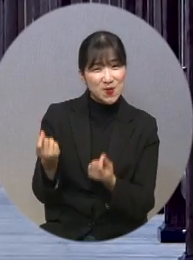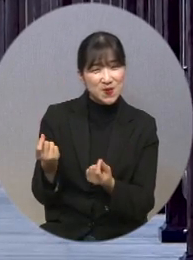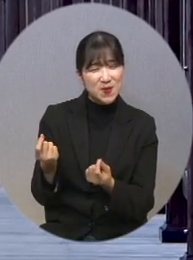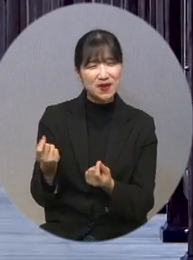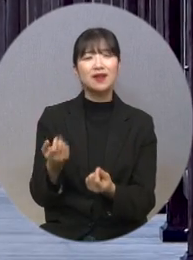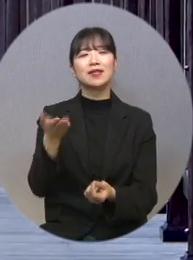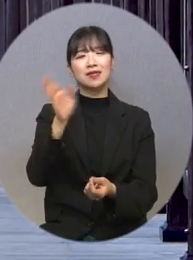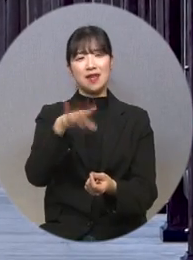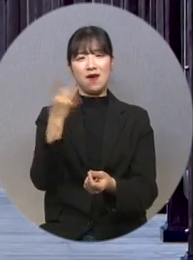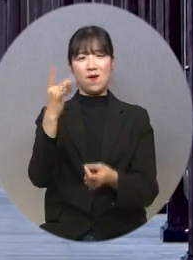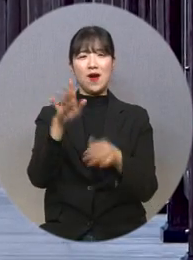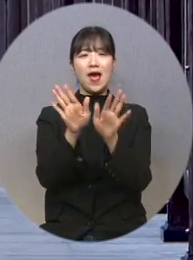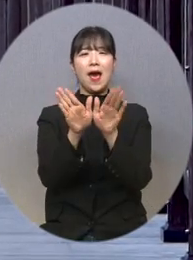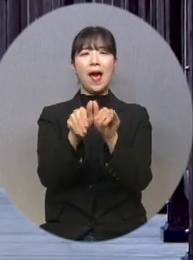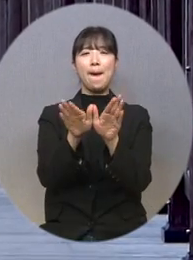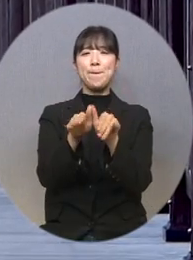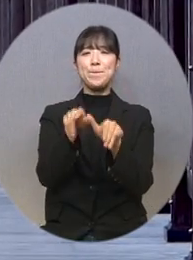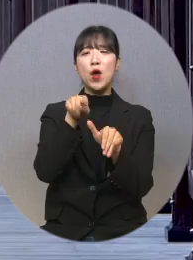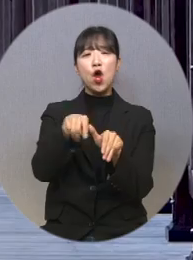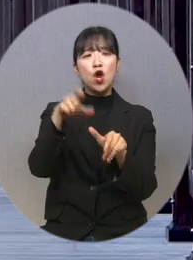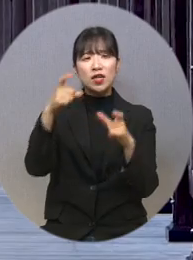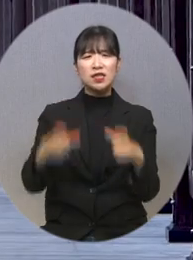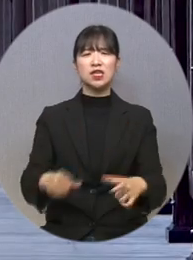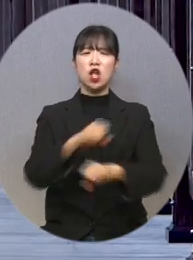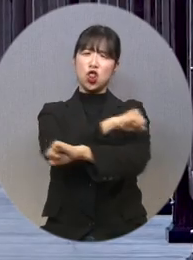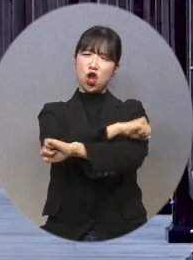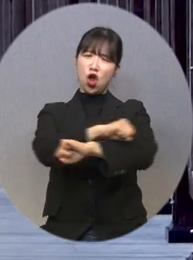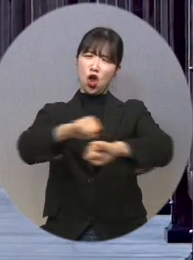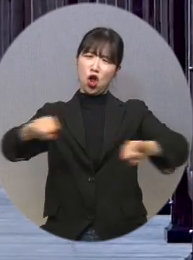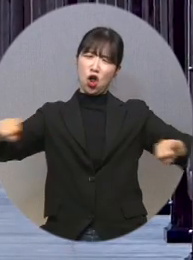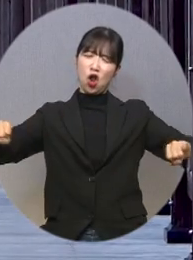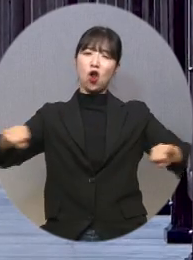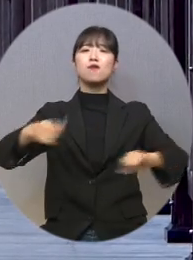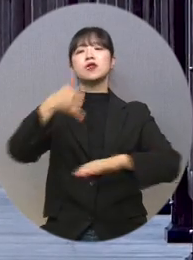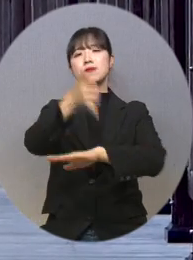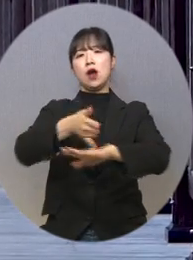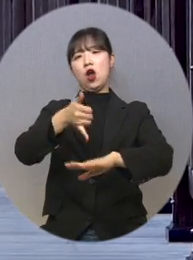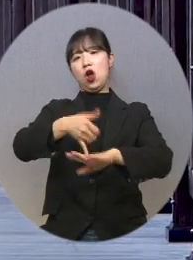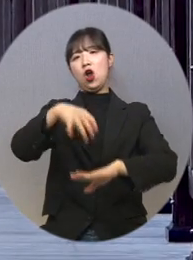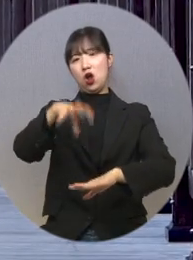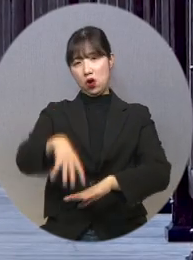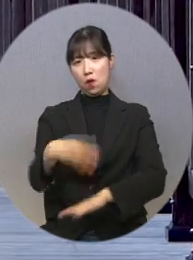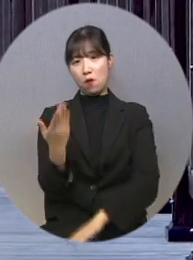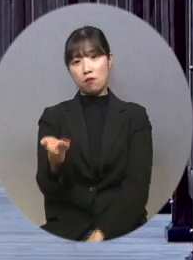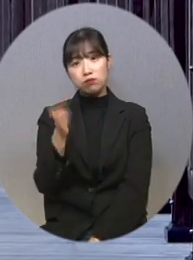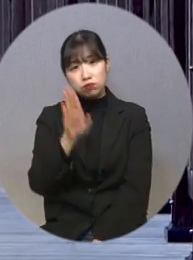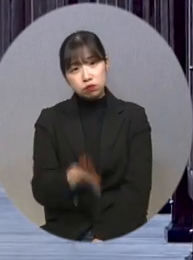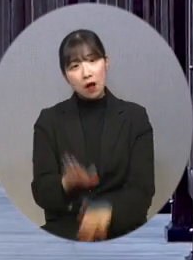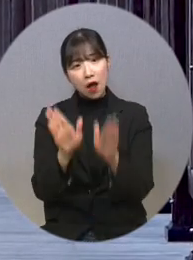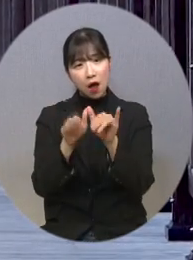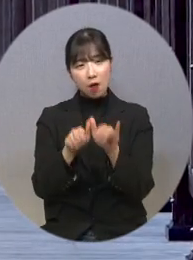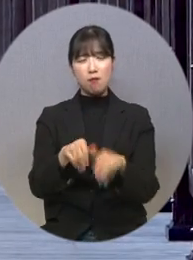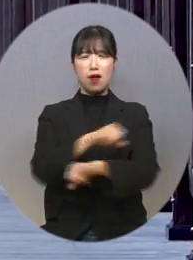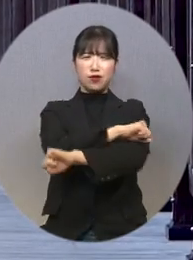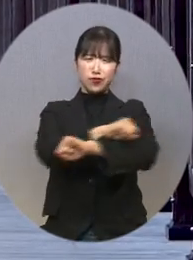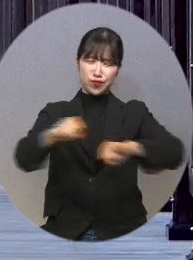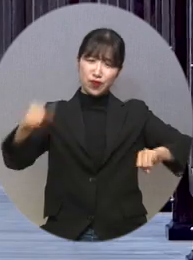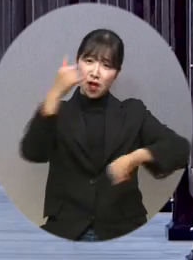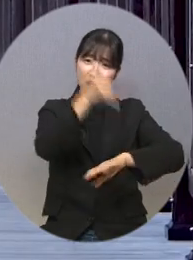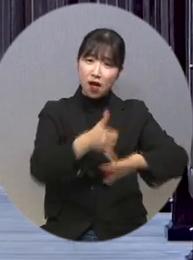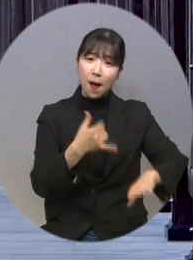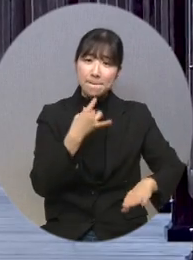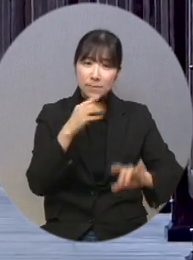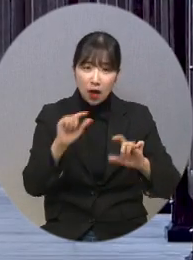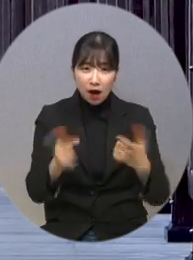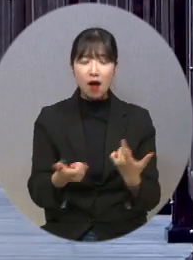한평하면 원래 너무 평야를 생각하잖아요. 네네 맞습니다. 근데 이 한평이 정말 뭐 평야뿐만 아니라 이렇게